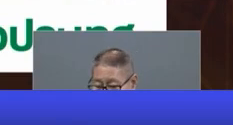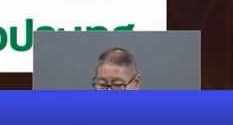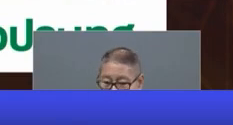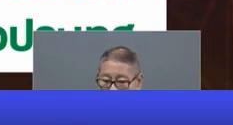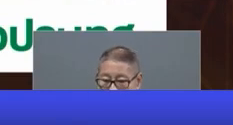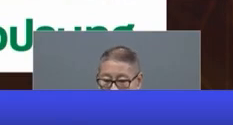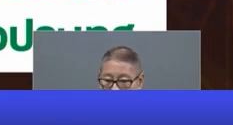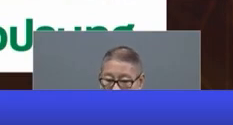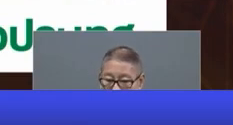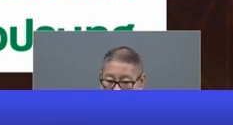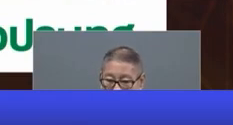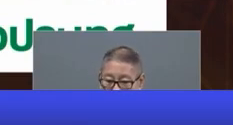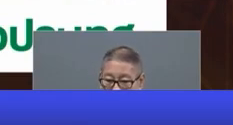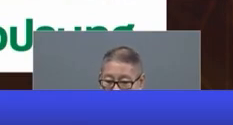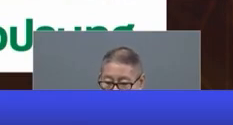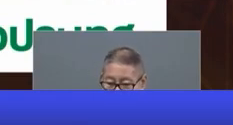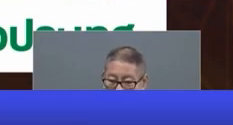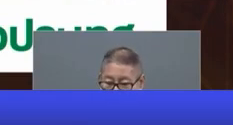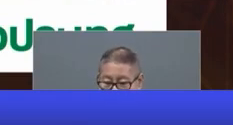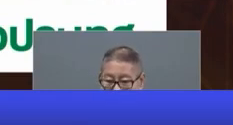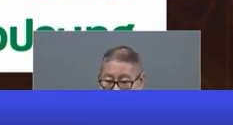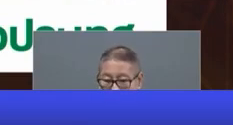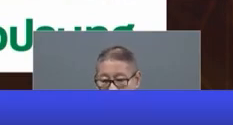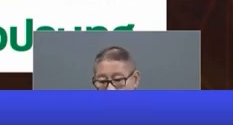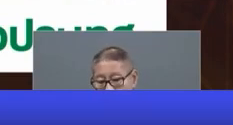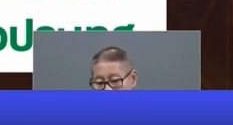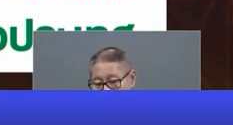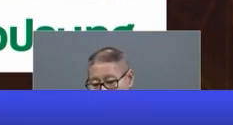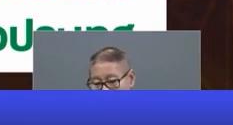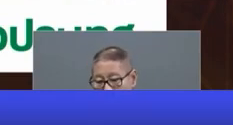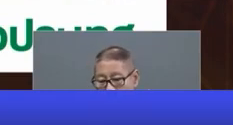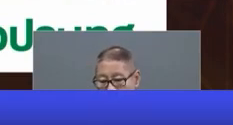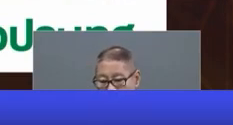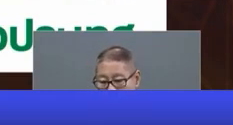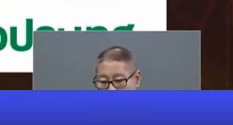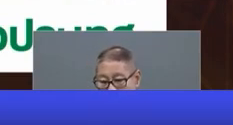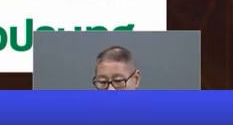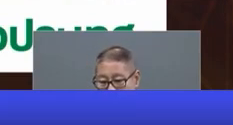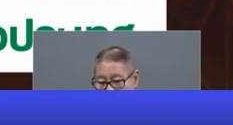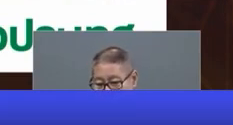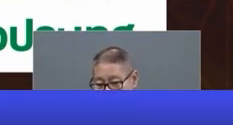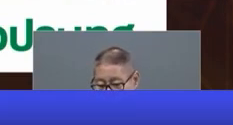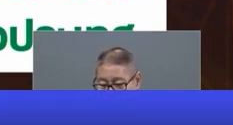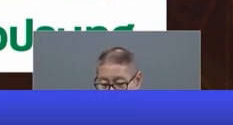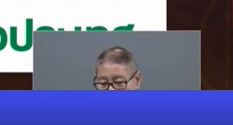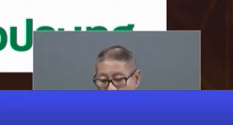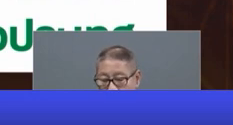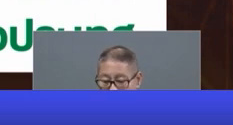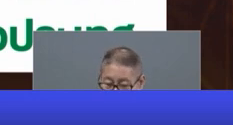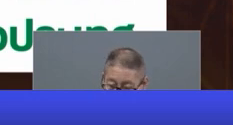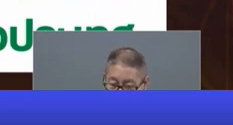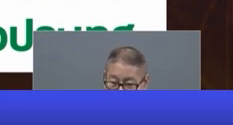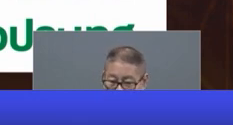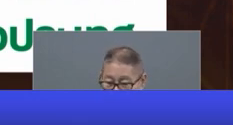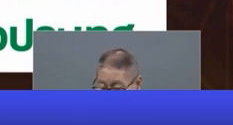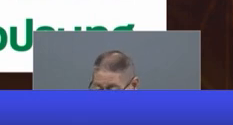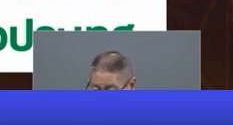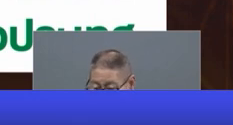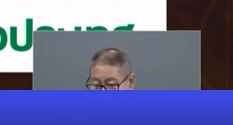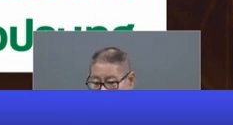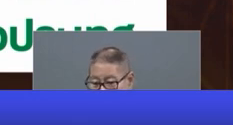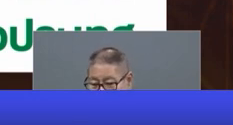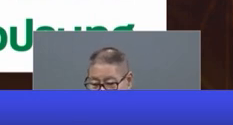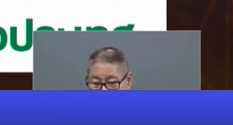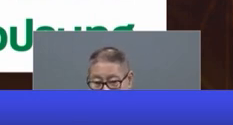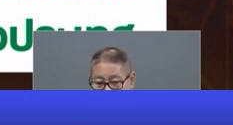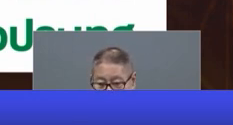ทางรัฐที่ไม่ได้มีการตั้งค่าอัปเดตไว้อัตโนมัติก็อาจจะต้องกดเองนะคะและบางกรณีนี้ที่เกิดขึ้นก็คือเรื่องบางรุ่นของ